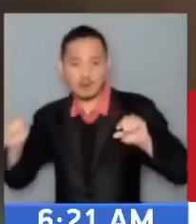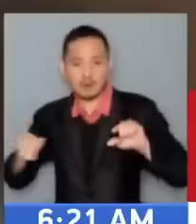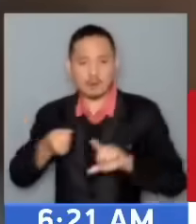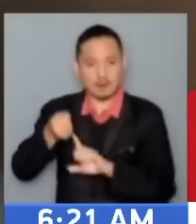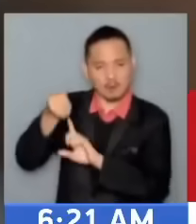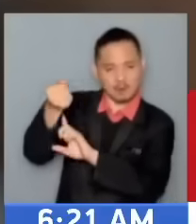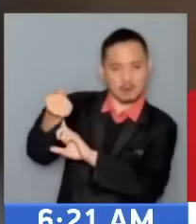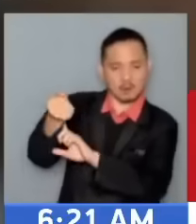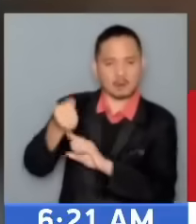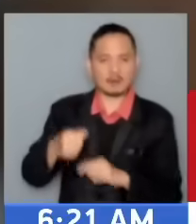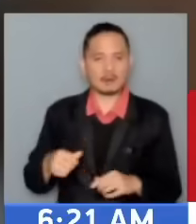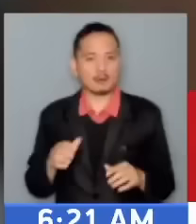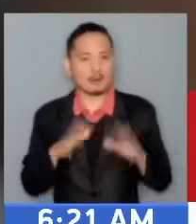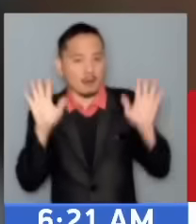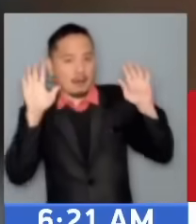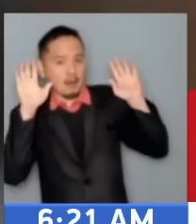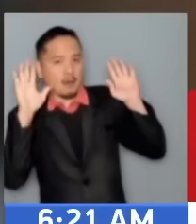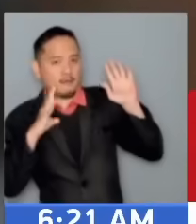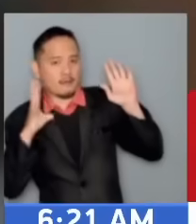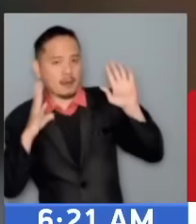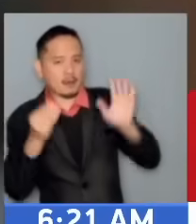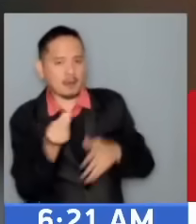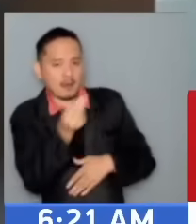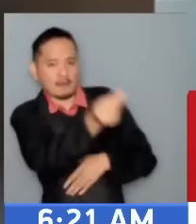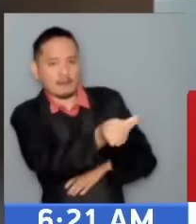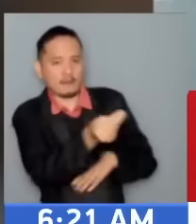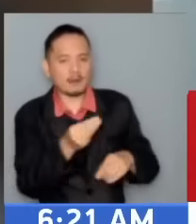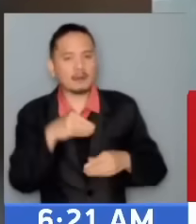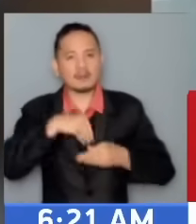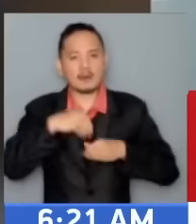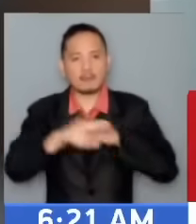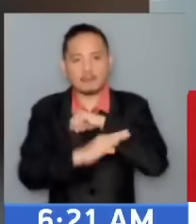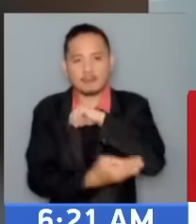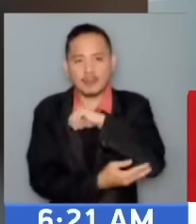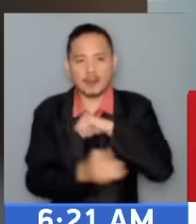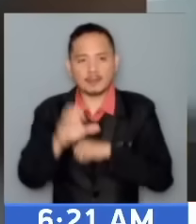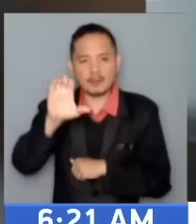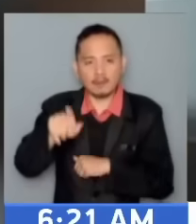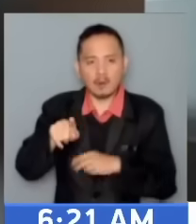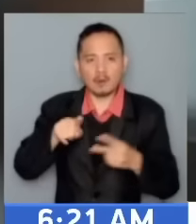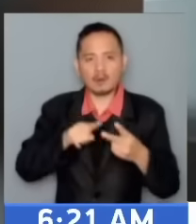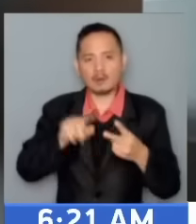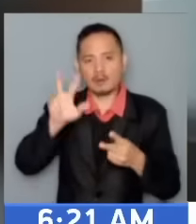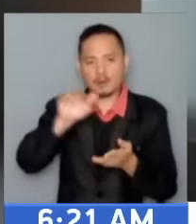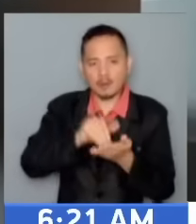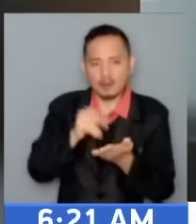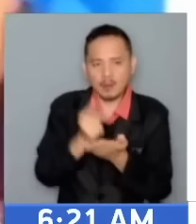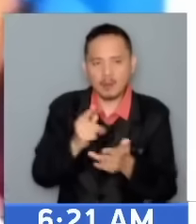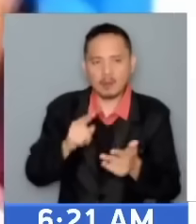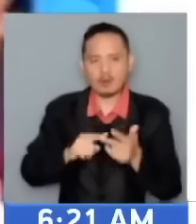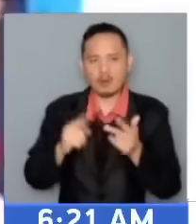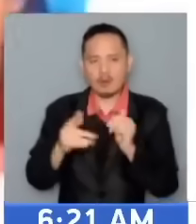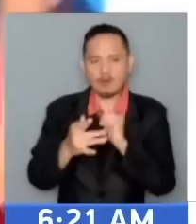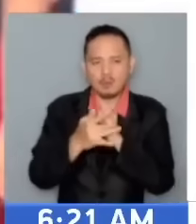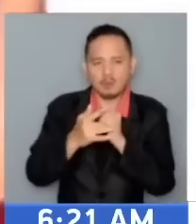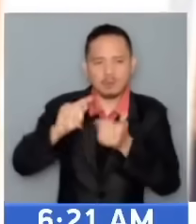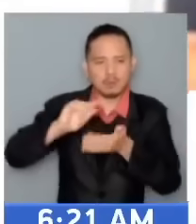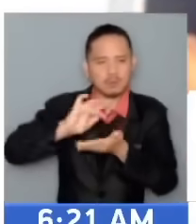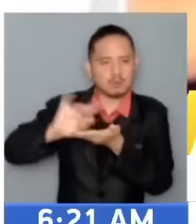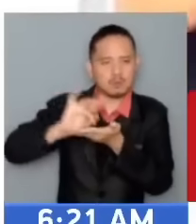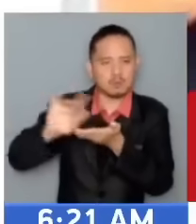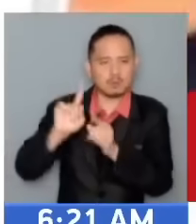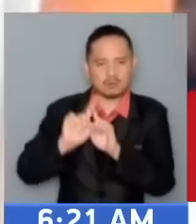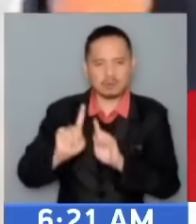ibinigay na ang kanyang bag na naglalaman ng kanyang cellphone, 3,000 pesos cash at iba pang gadget. Agad naman siyang tumakbo sa gawin ng